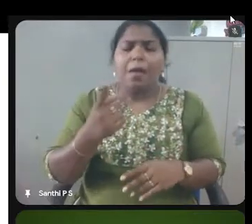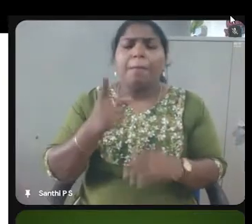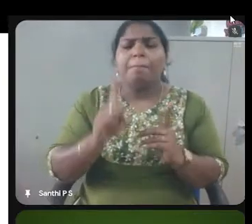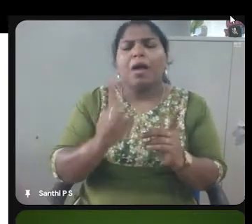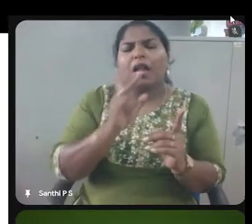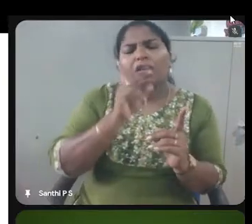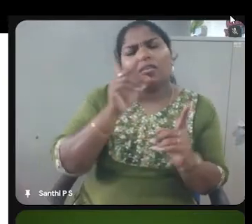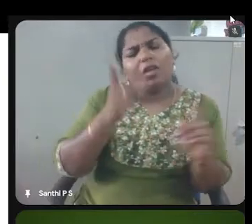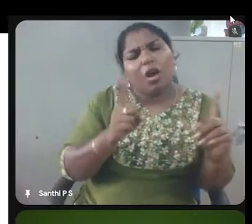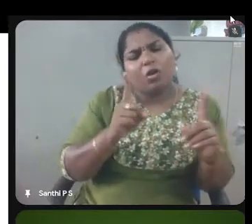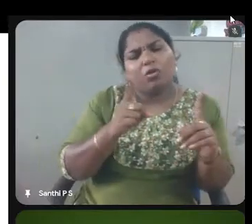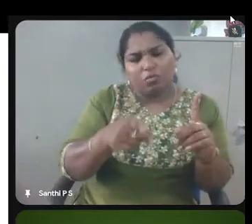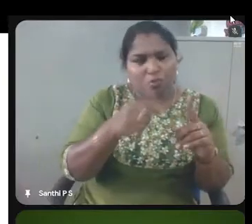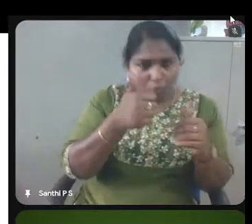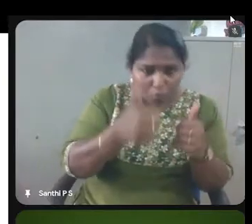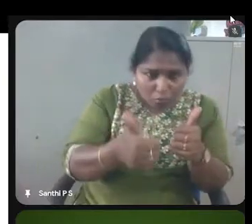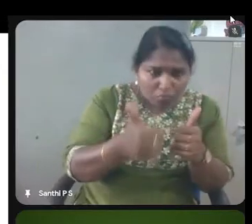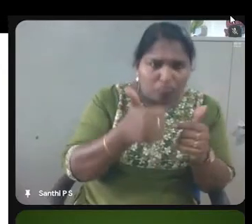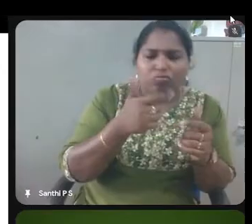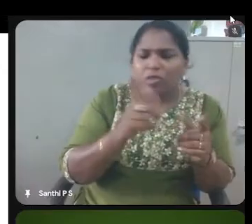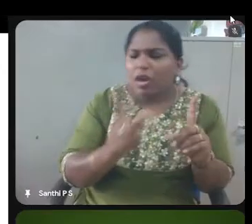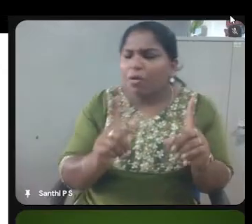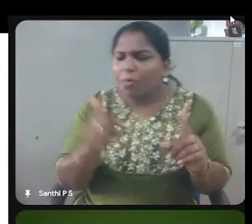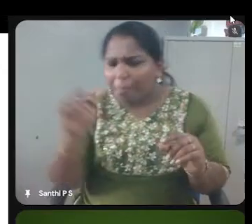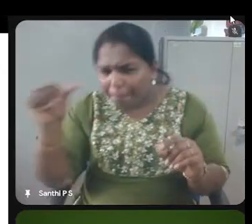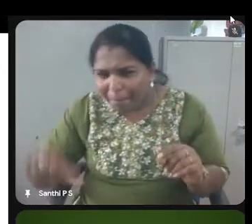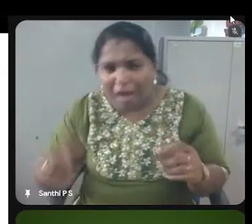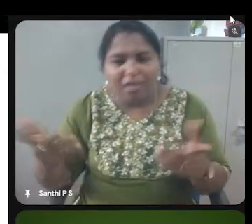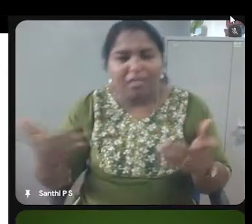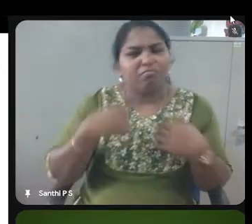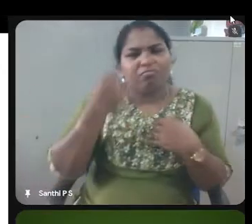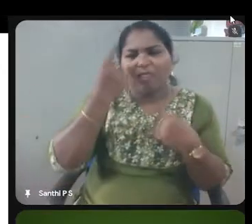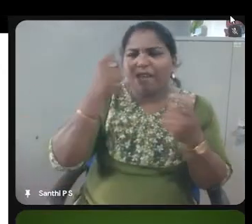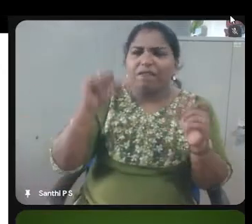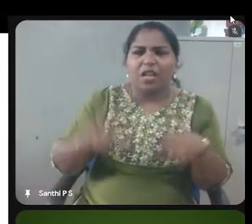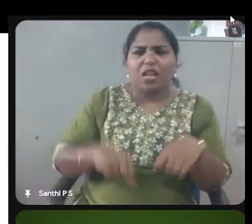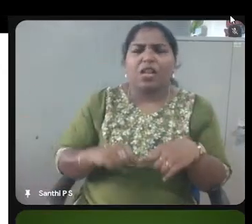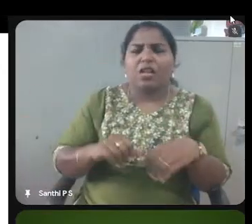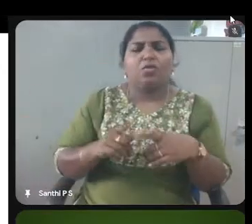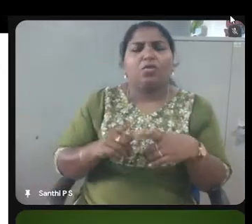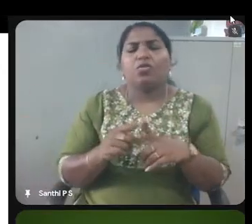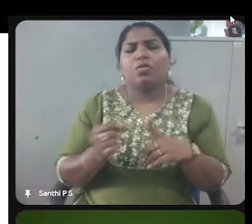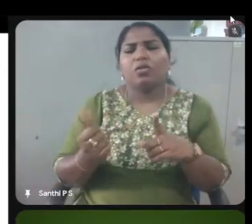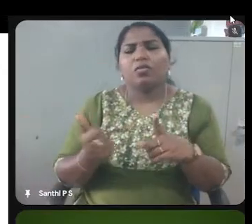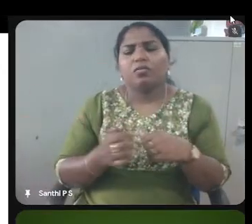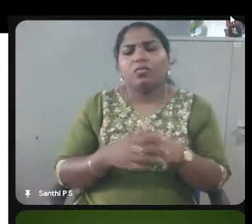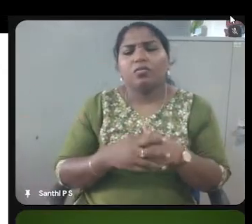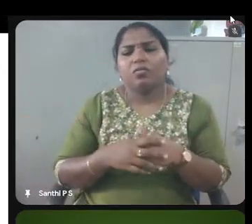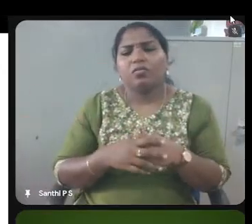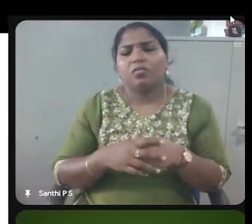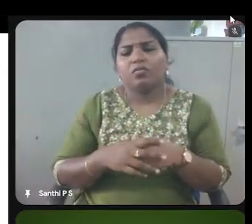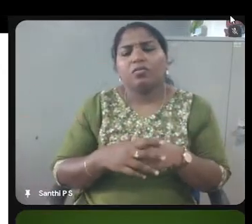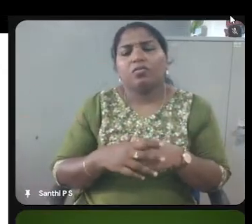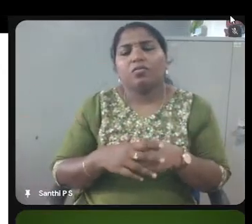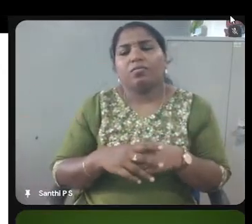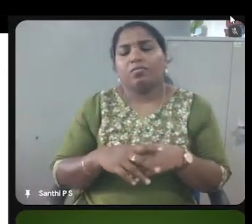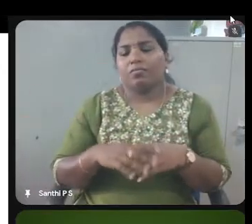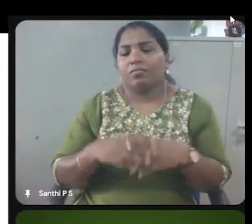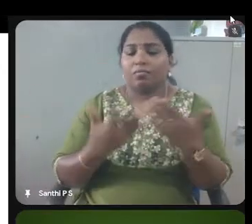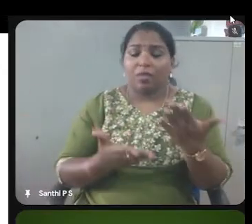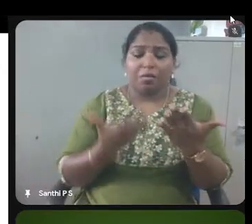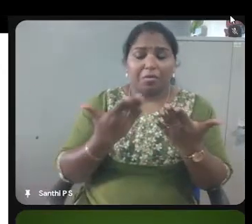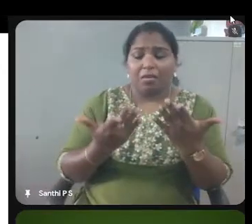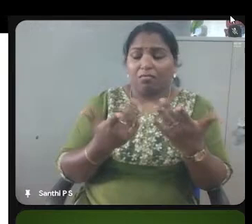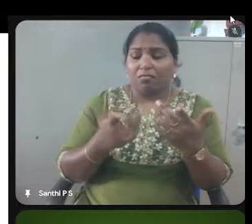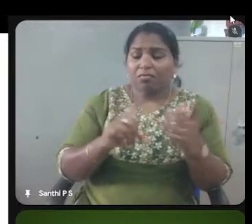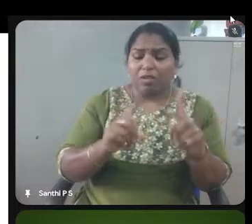എന്ന ഒരു ഐഡിയ എനിക്കില്ല. സോ ഒന്ന് പറയാമോ മാം? ഡെഫിനറ്റ്ലി നമുക്ക് ഏത് ചാനൽ നല്ലതാണ് അല്ലെന്ന്